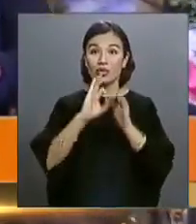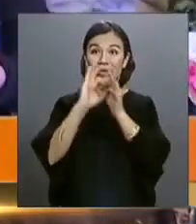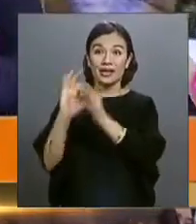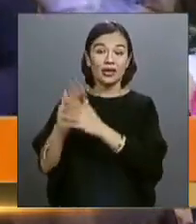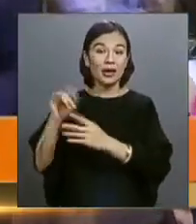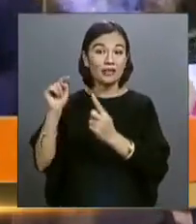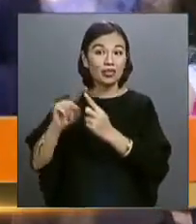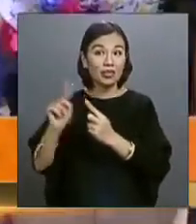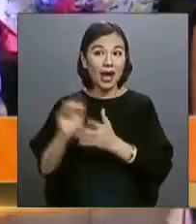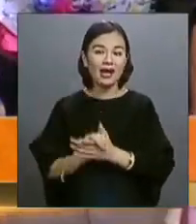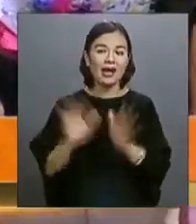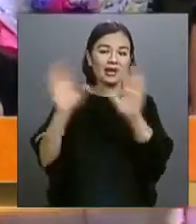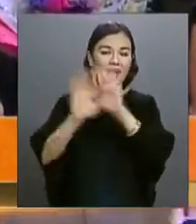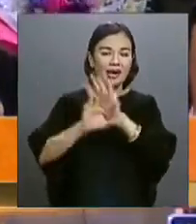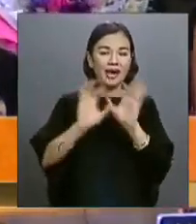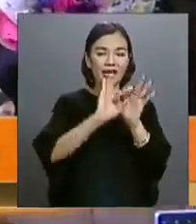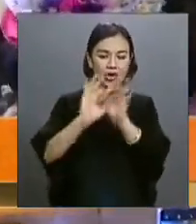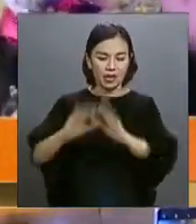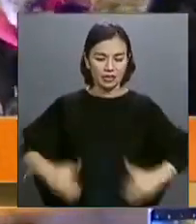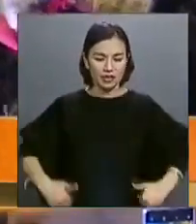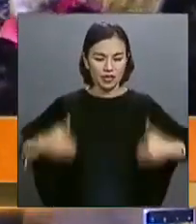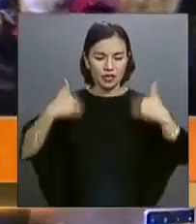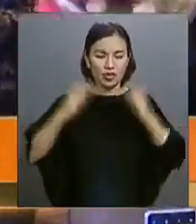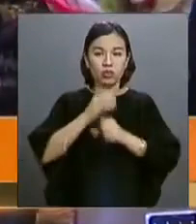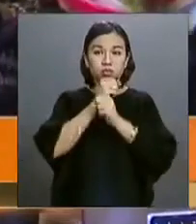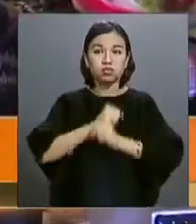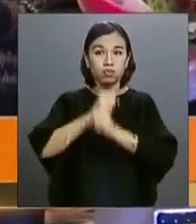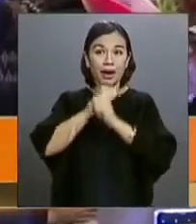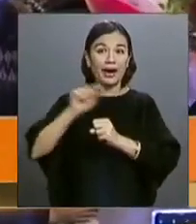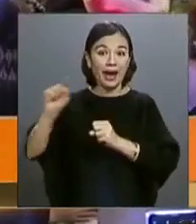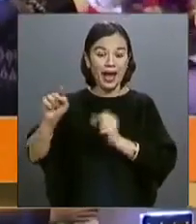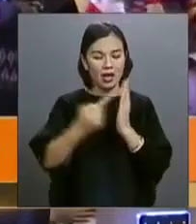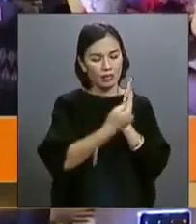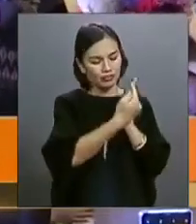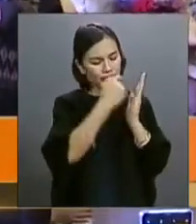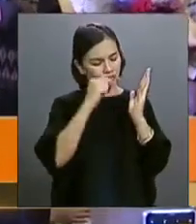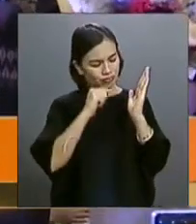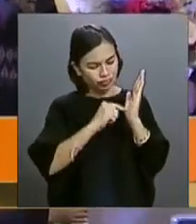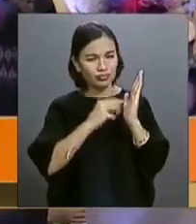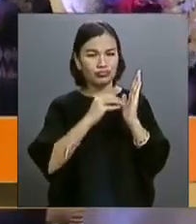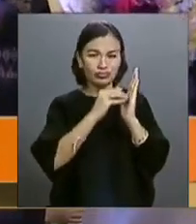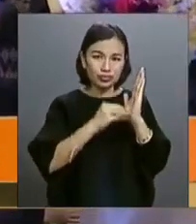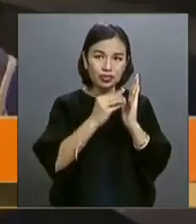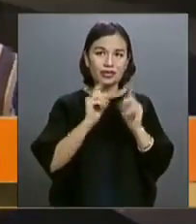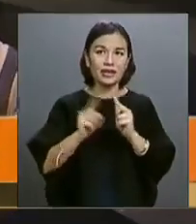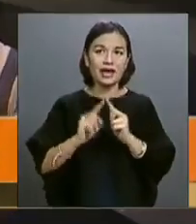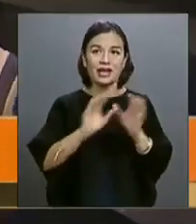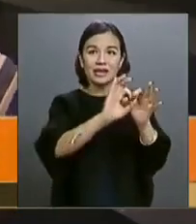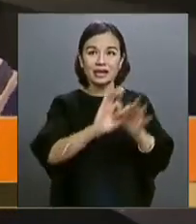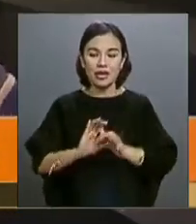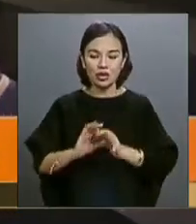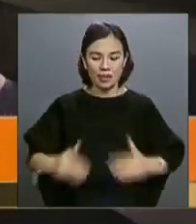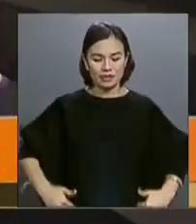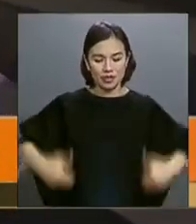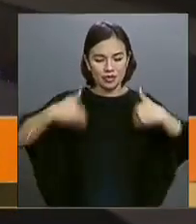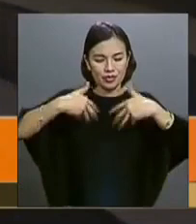of Old Man เล่าเรื่องราวของชายชราจากต่างจังหวัดที่เดินทางเข้าเมืองใหญ่เปรียบเสมือนการผสมผสานความเป็นพื้นบ้านเข้ากับ